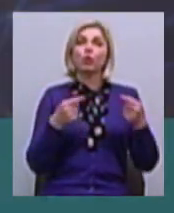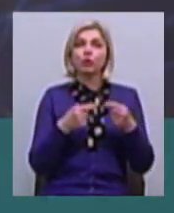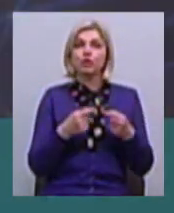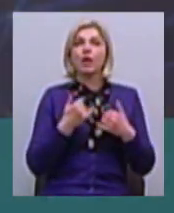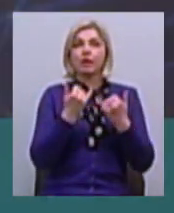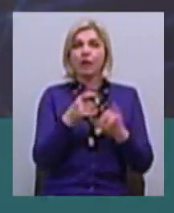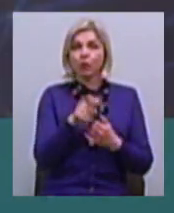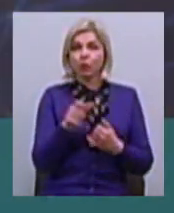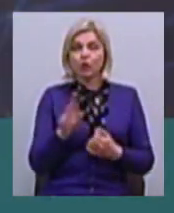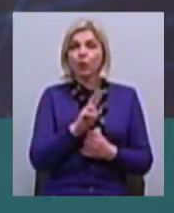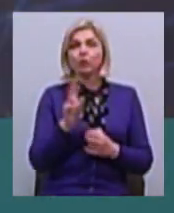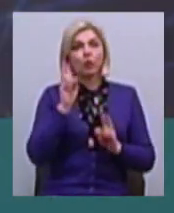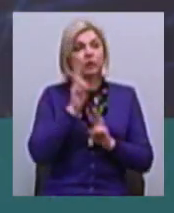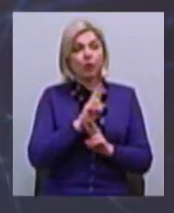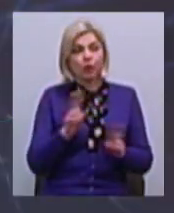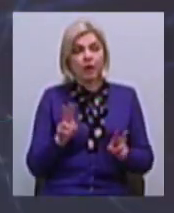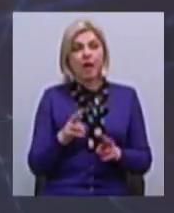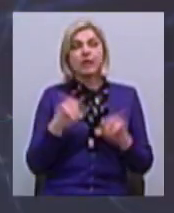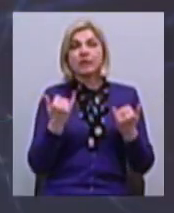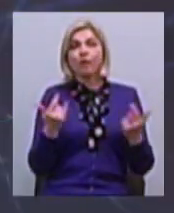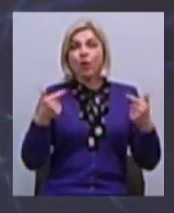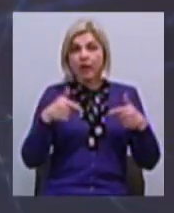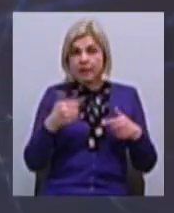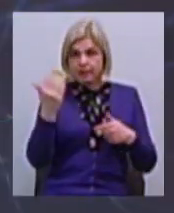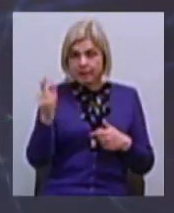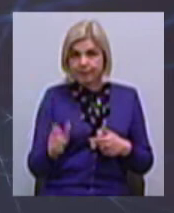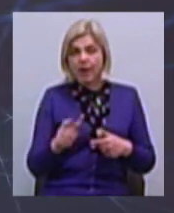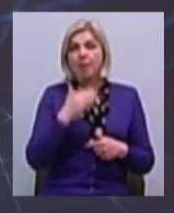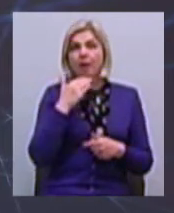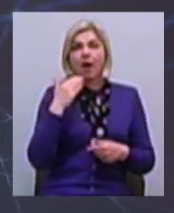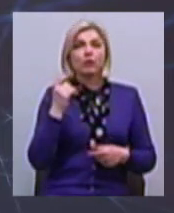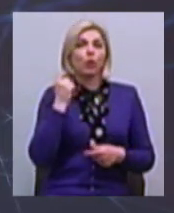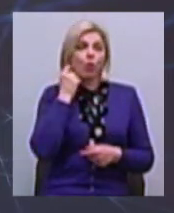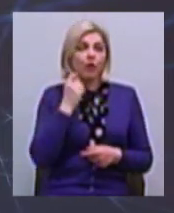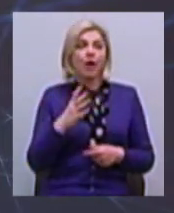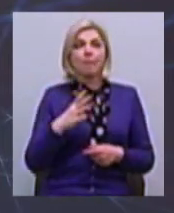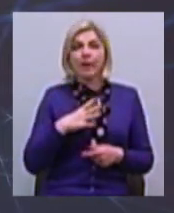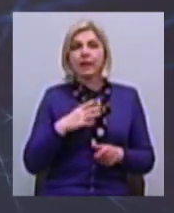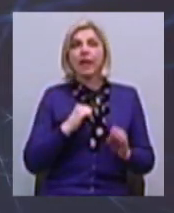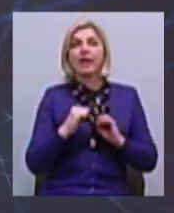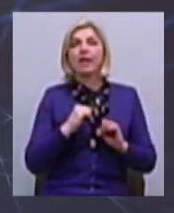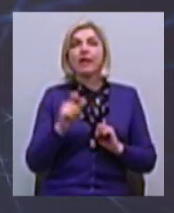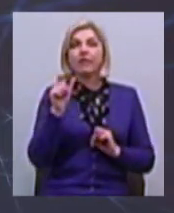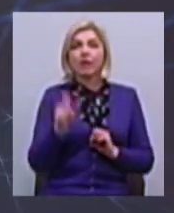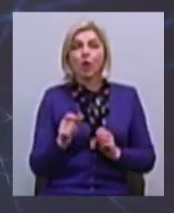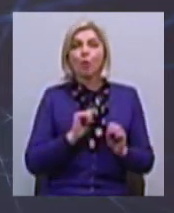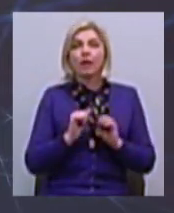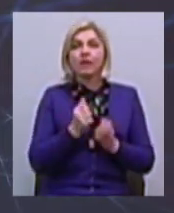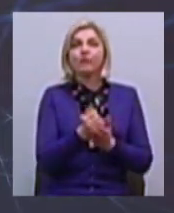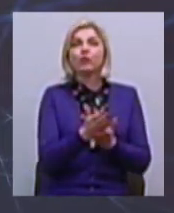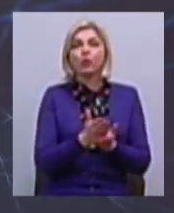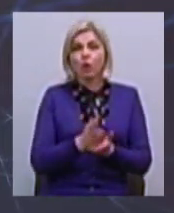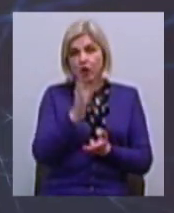курсі, що Едуард Волошинович, на сьогоднішній гість, він багато років, він зараз скаже скільки, був керівником управління інфраструктури обласної